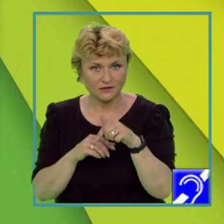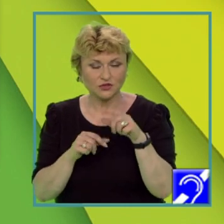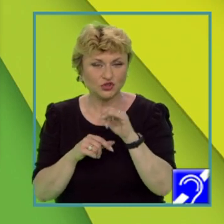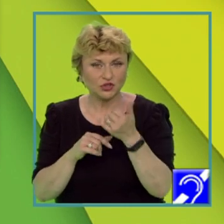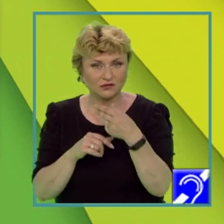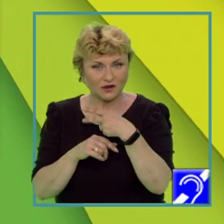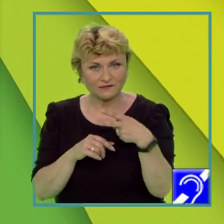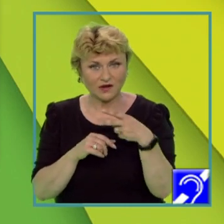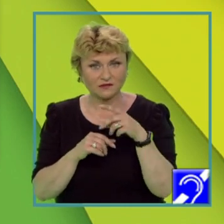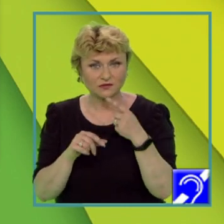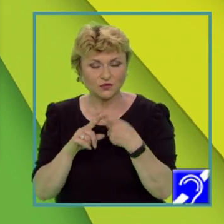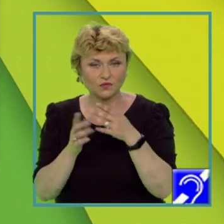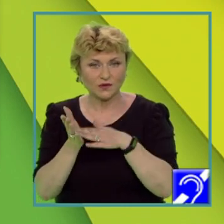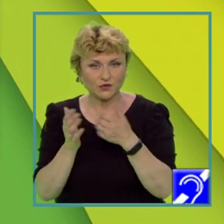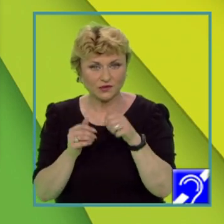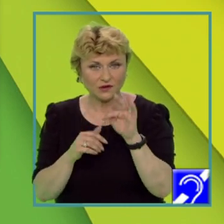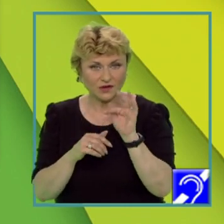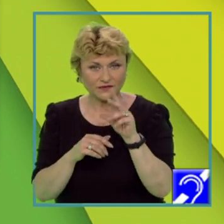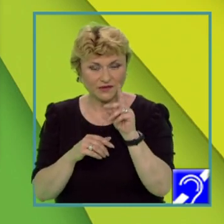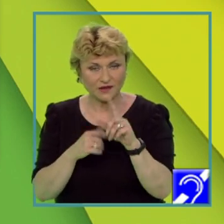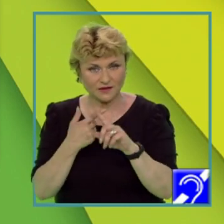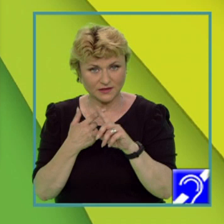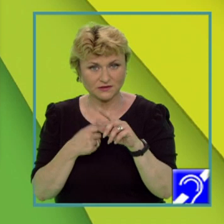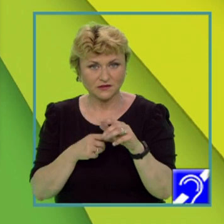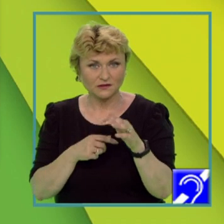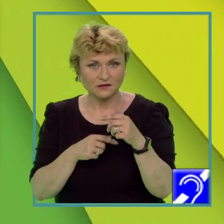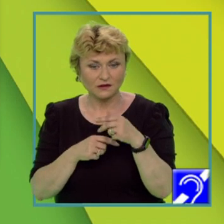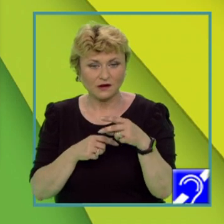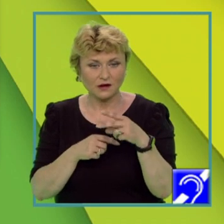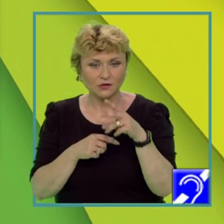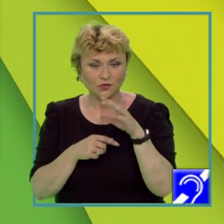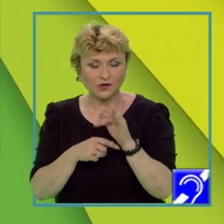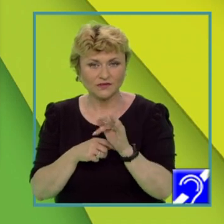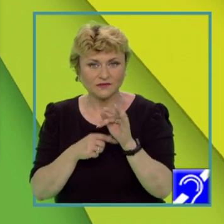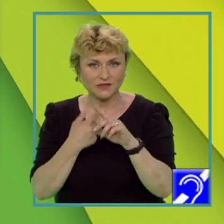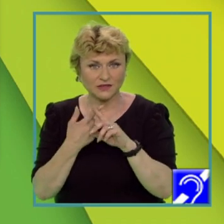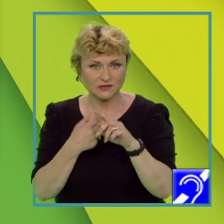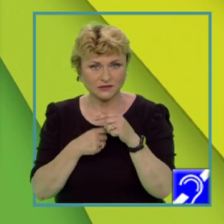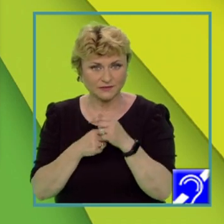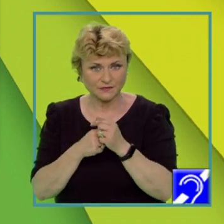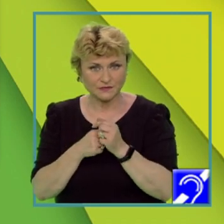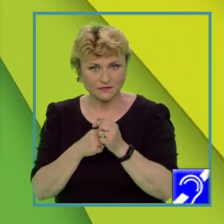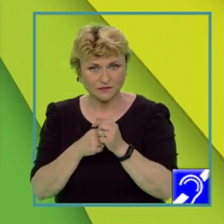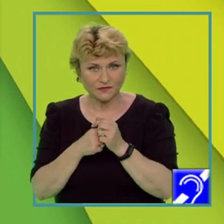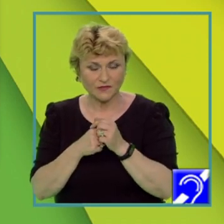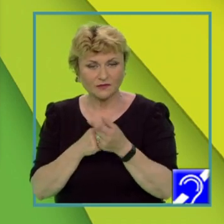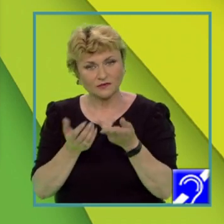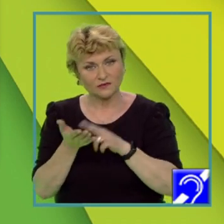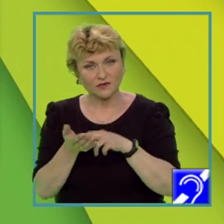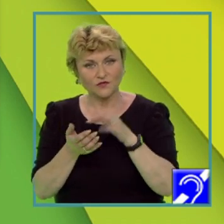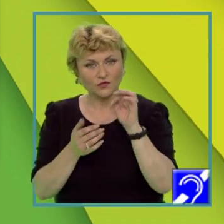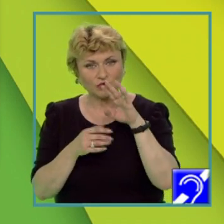faptul că f de x egal cu minus 2 minus x oricare x din aer să venim la funcția G